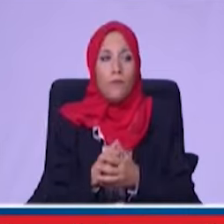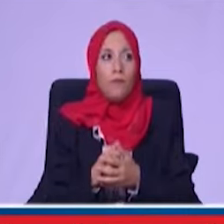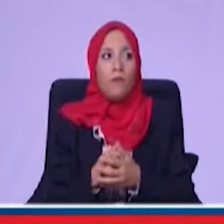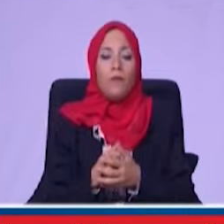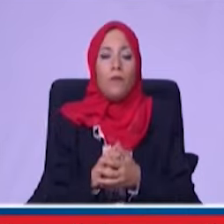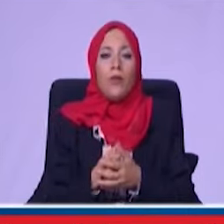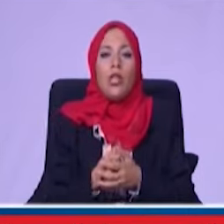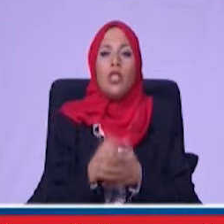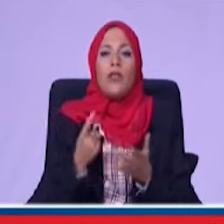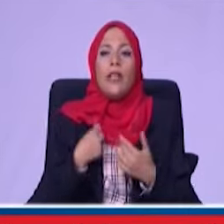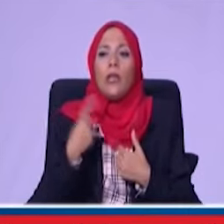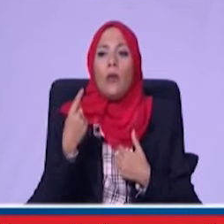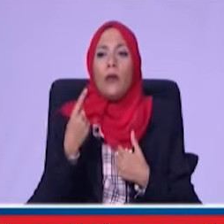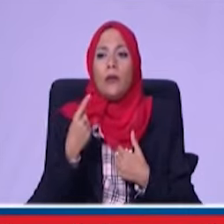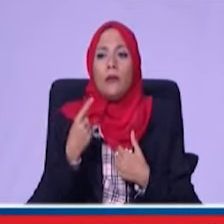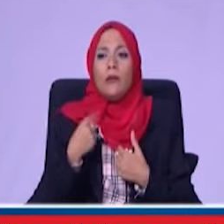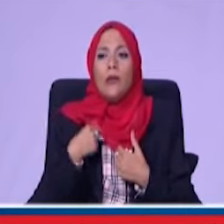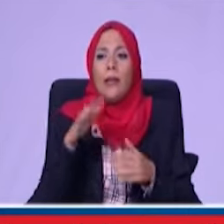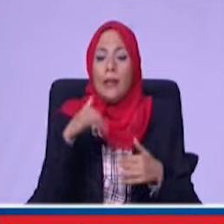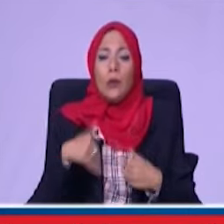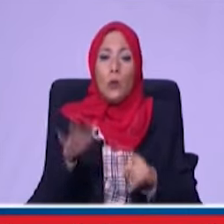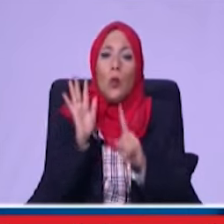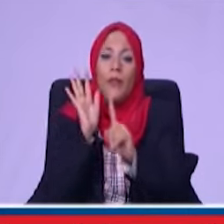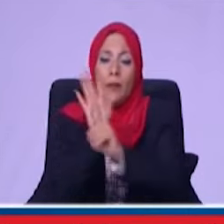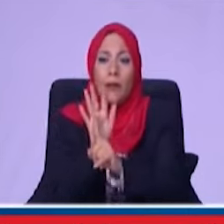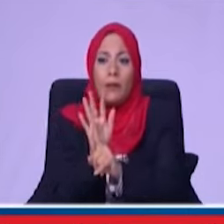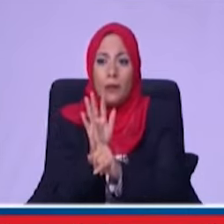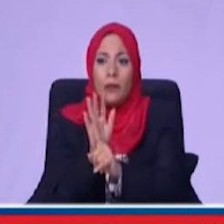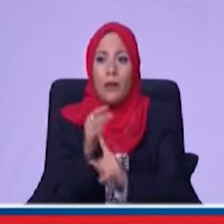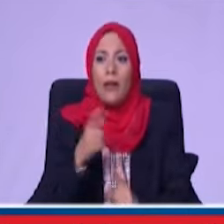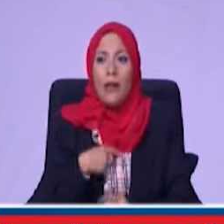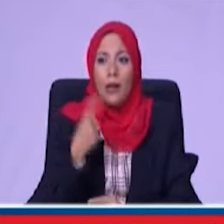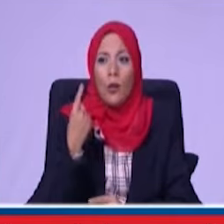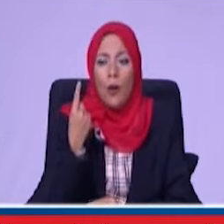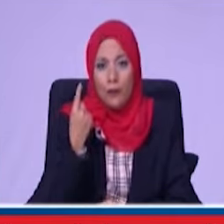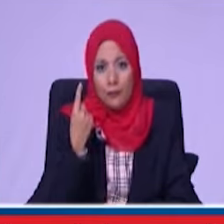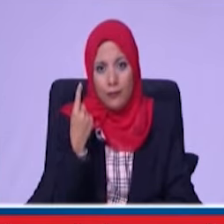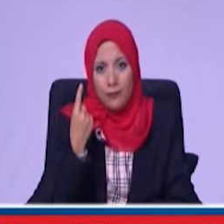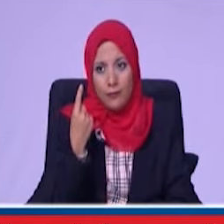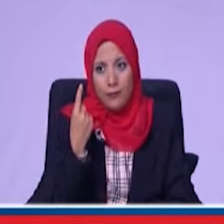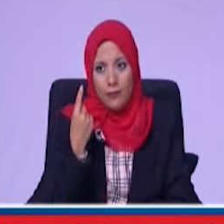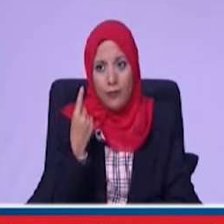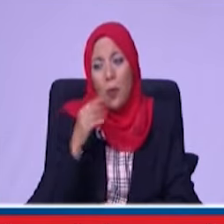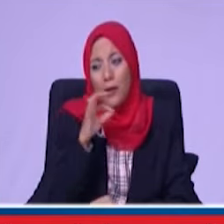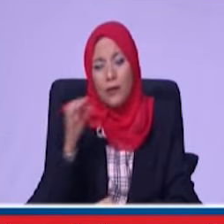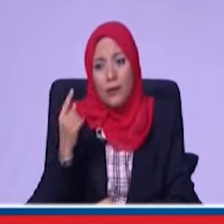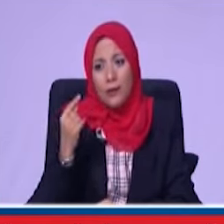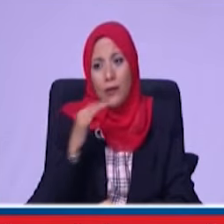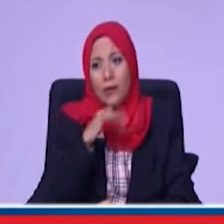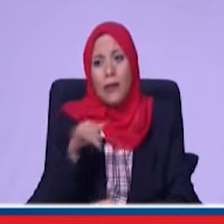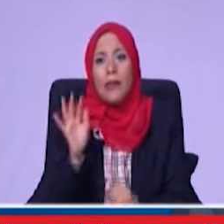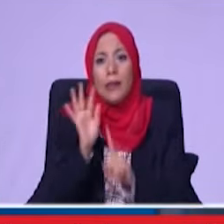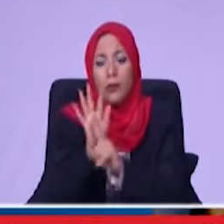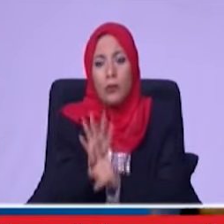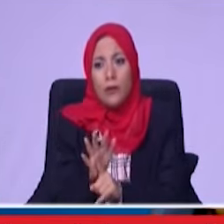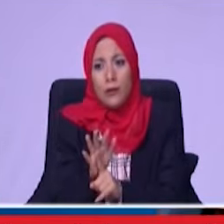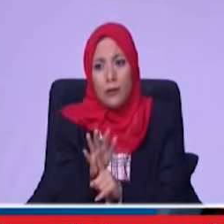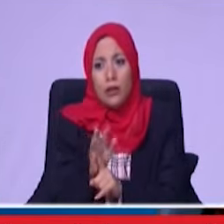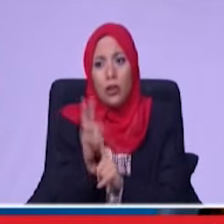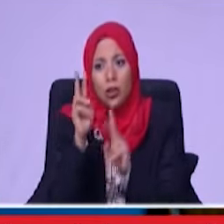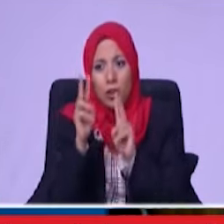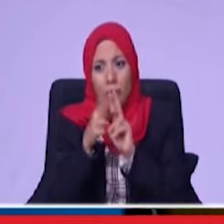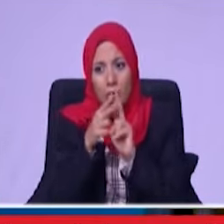لوحدي، معليك جيت وقفت جنبي، أنا لوحدي فرد وتر، معليك وقفت جنبي، بقينا إيه؟